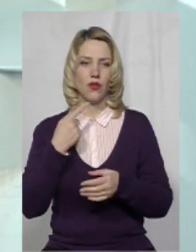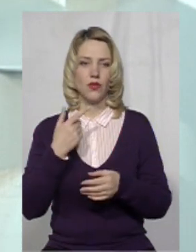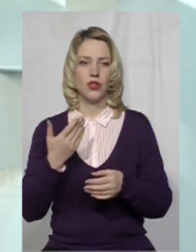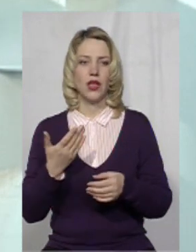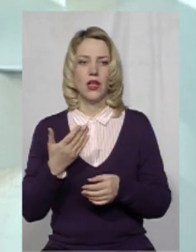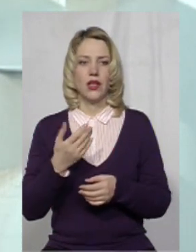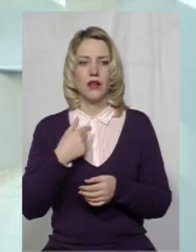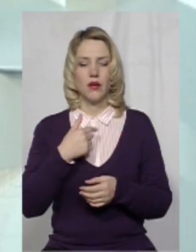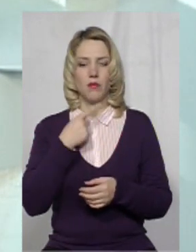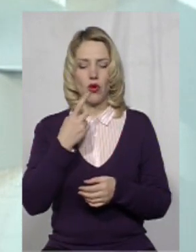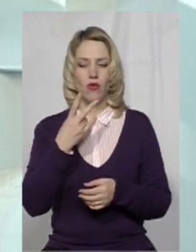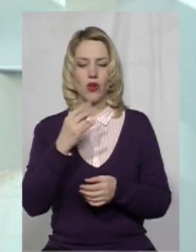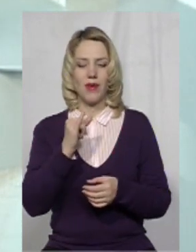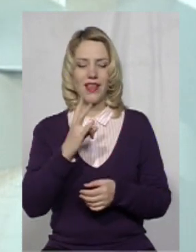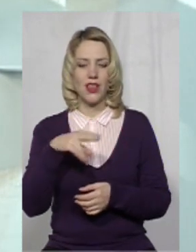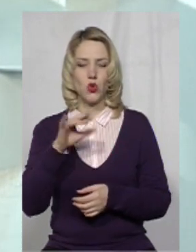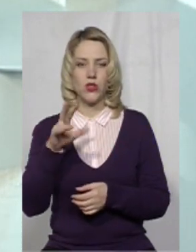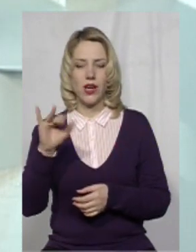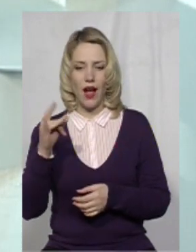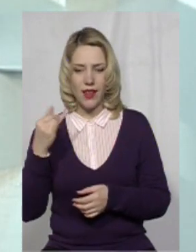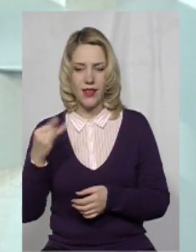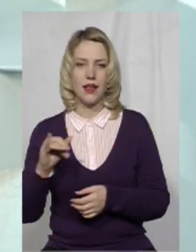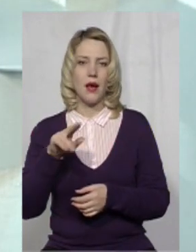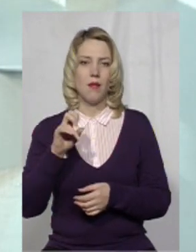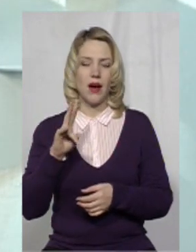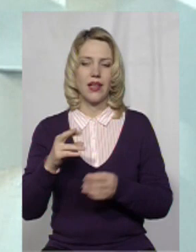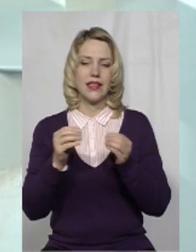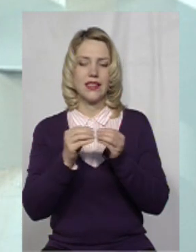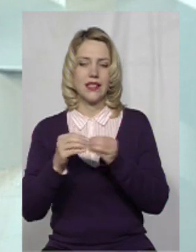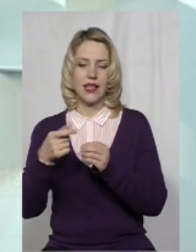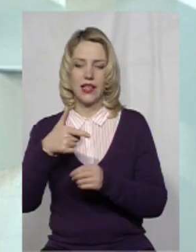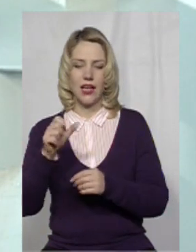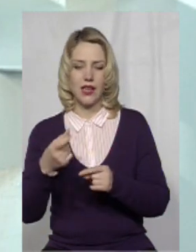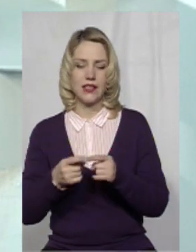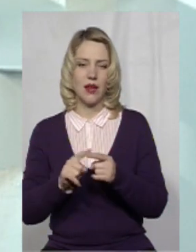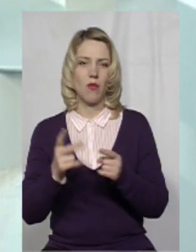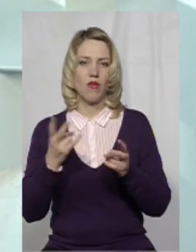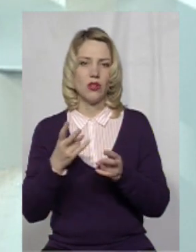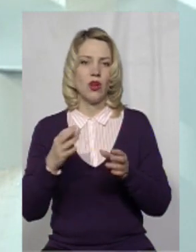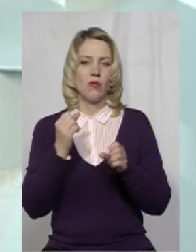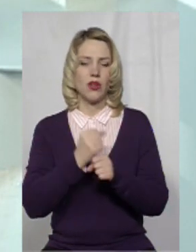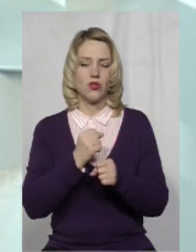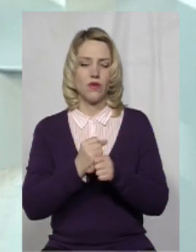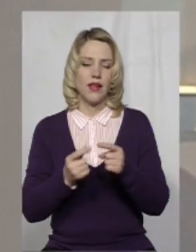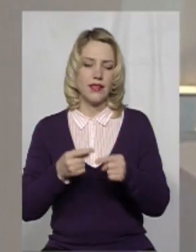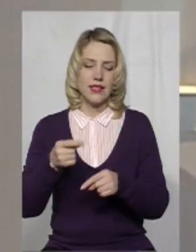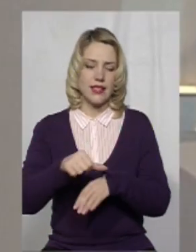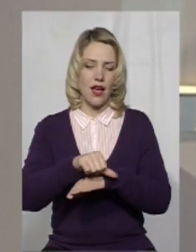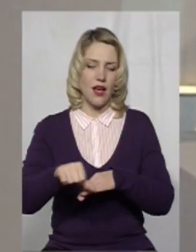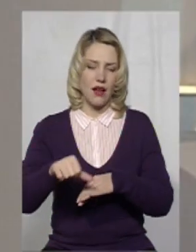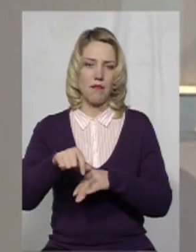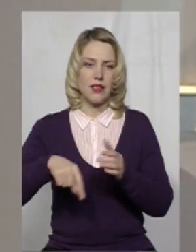в десятках гектарів, то це однозначно ми маємо працювати назовні міста Хмельницького. А зауважу, що цей індустріальний